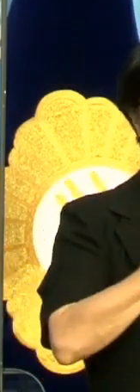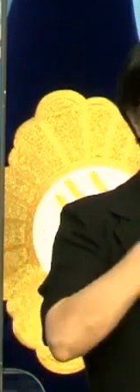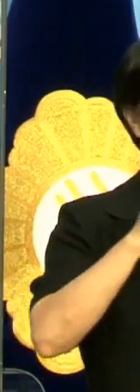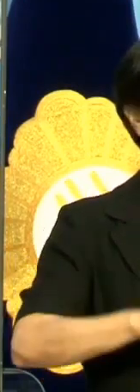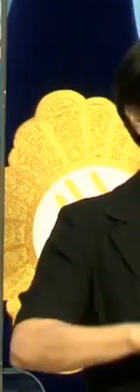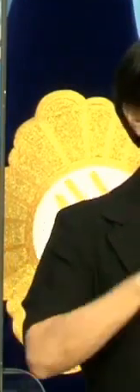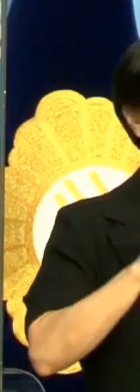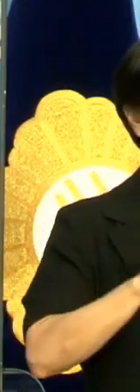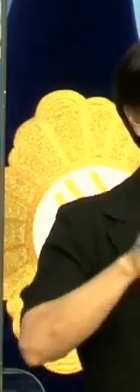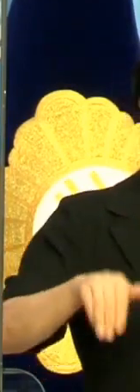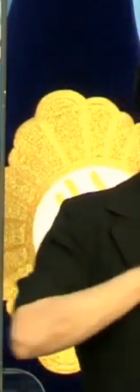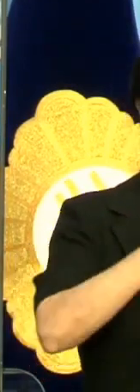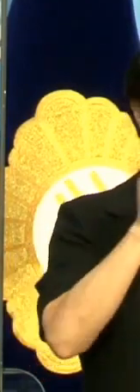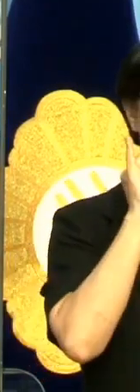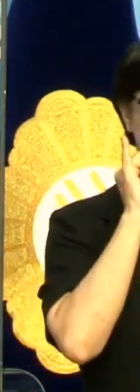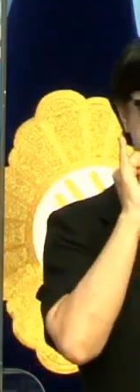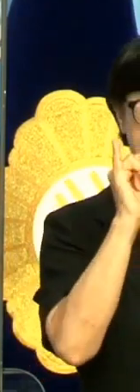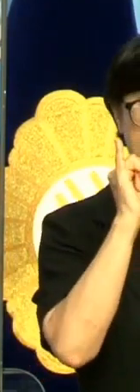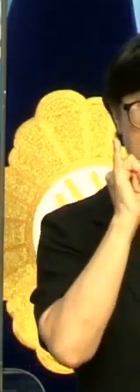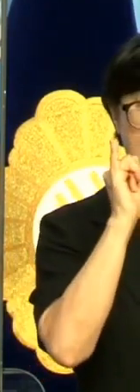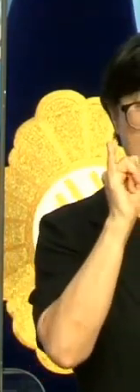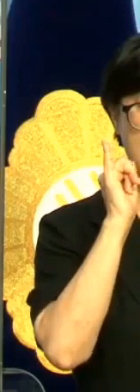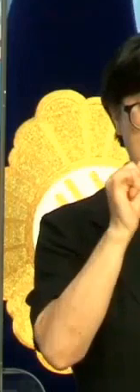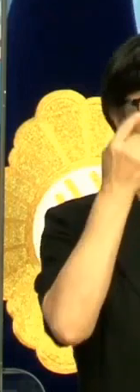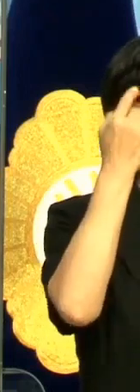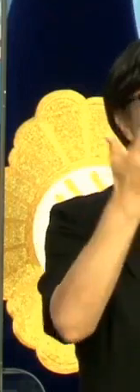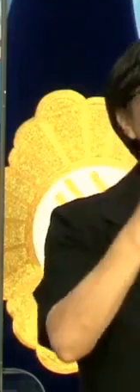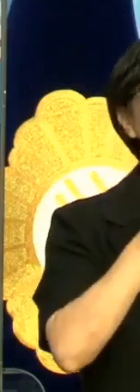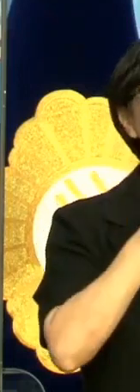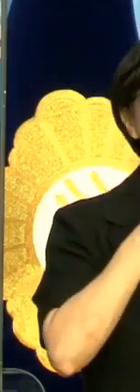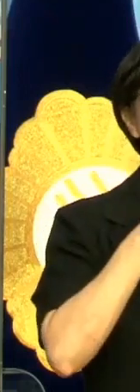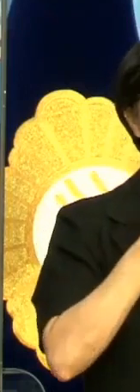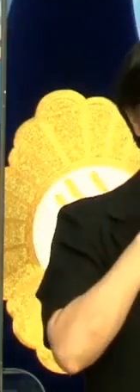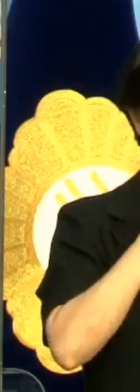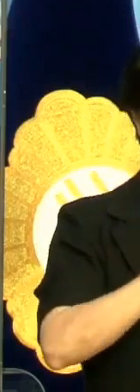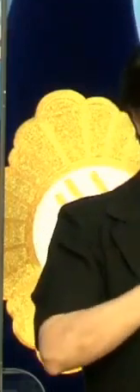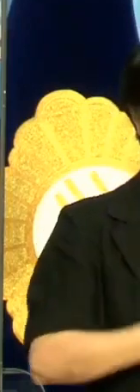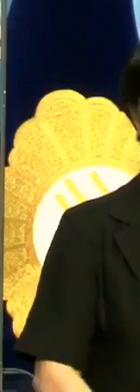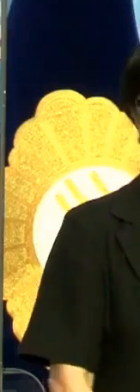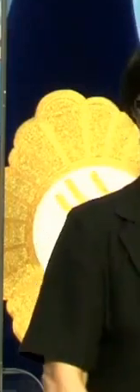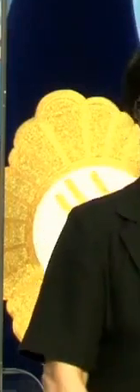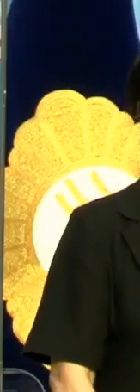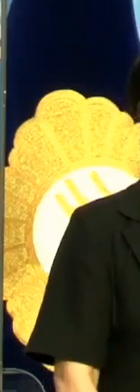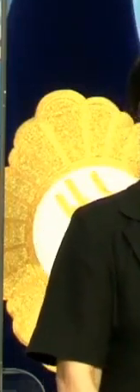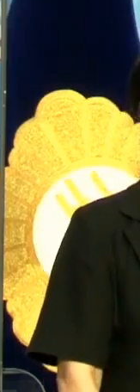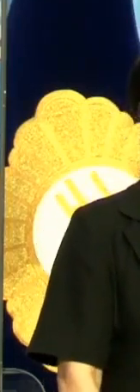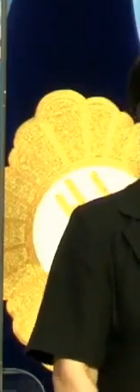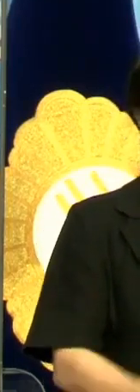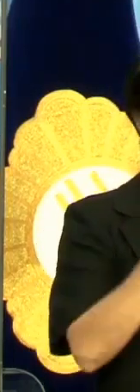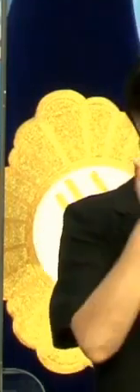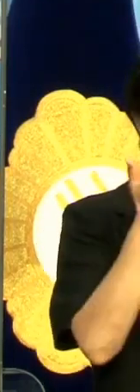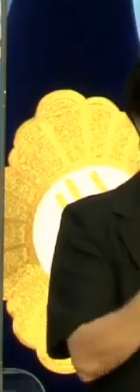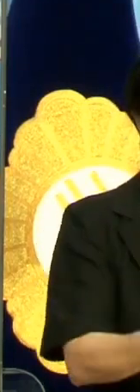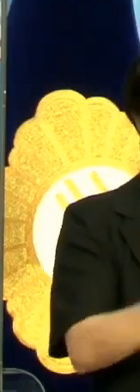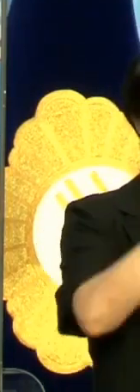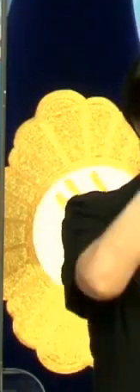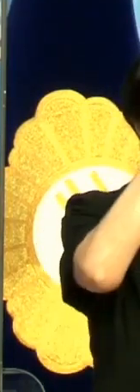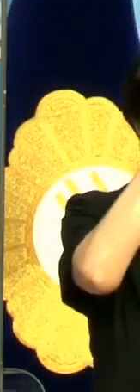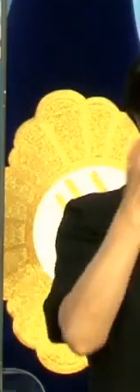전화 연락은 단순 문이 목적 이었음을 알려드립니다 휴가 또는 병과는